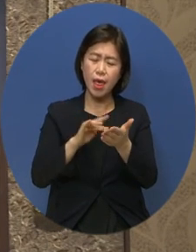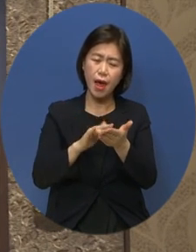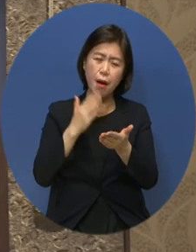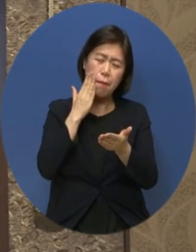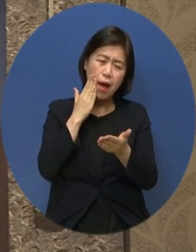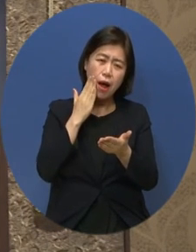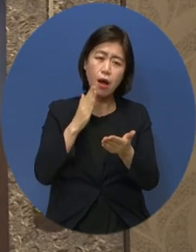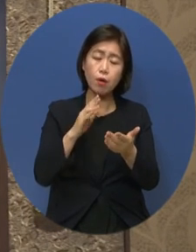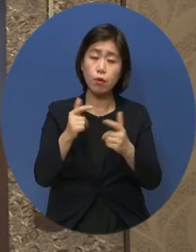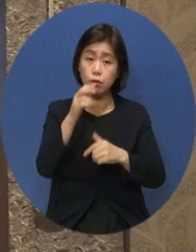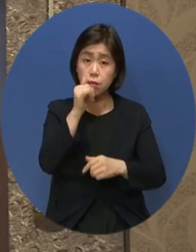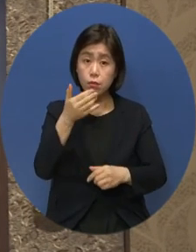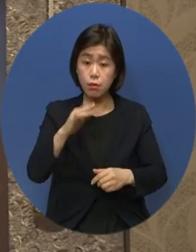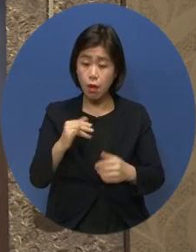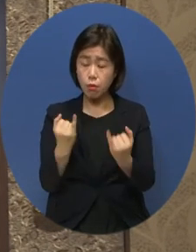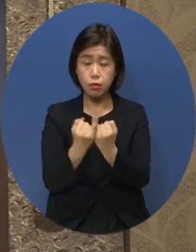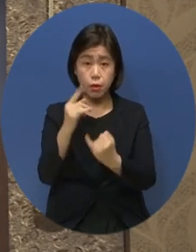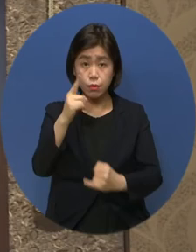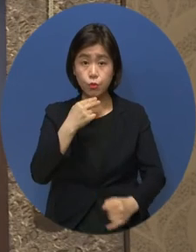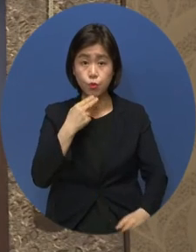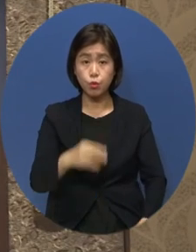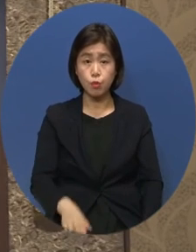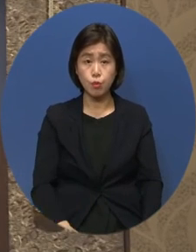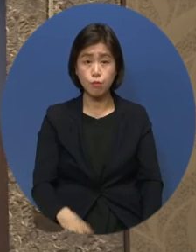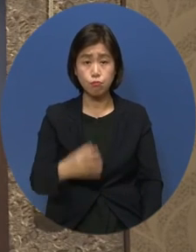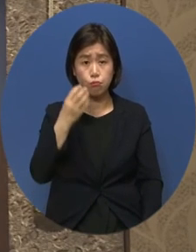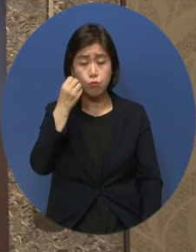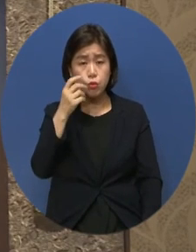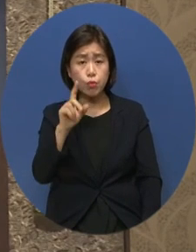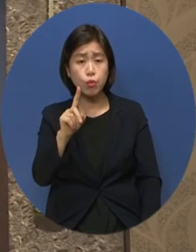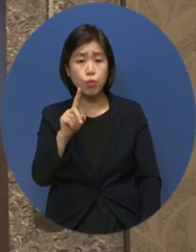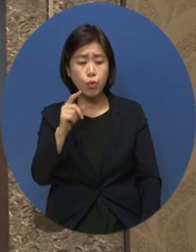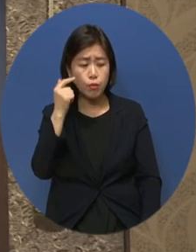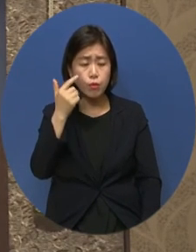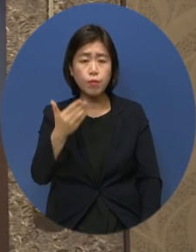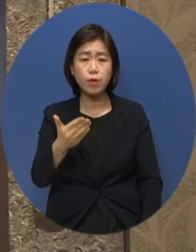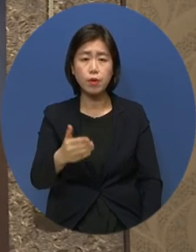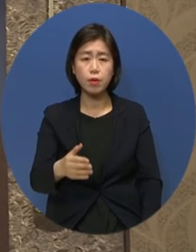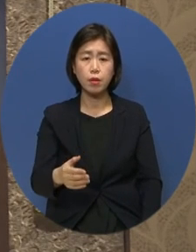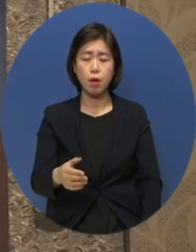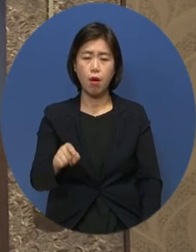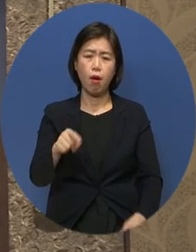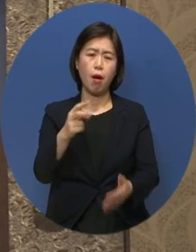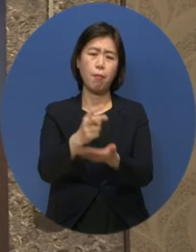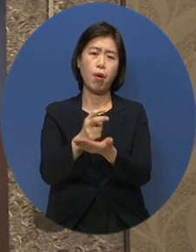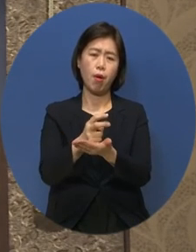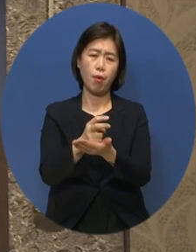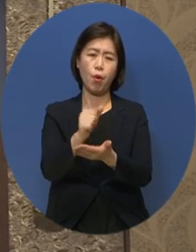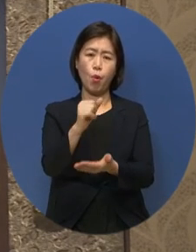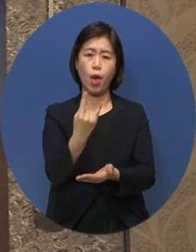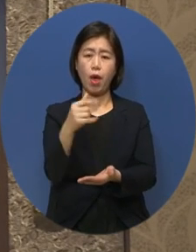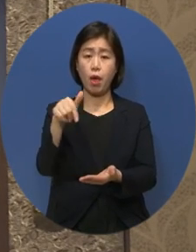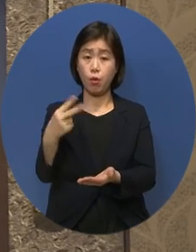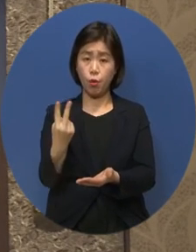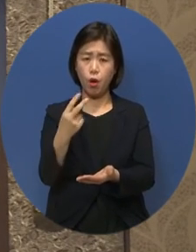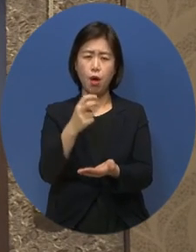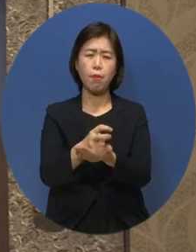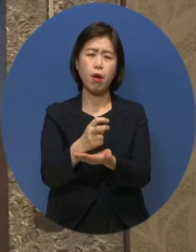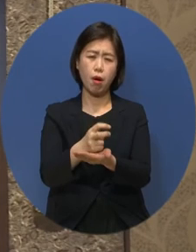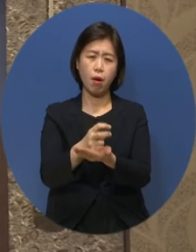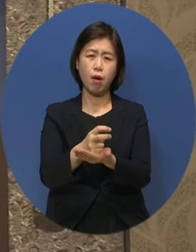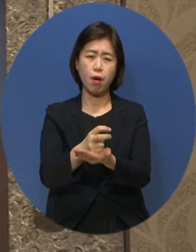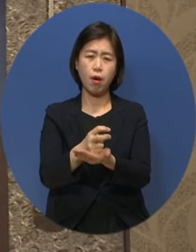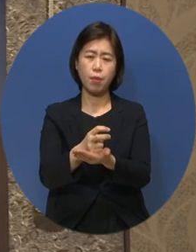싶어서 이제 물어봤죠 물어봤더니 회교 율법에 따라서 여성들은 남성 의사 들한테 머물